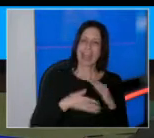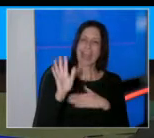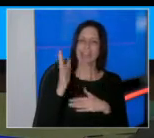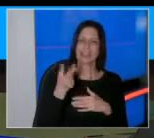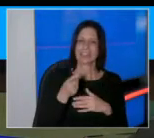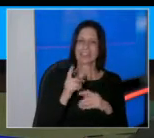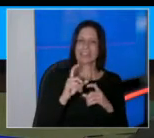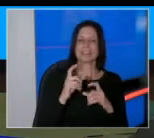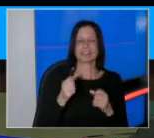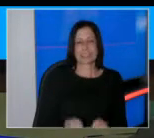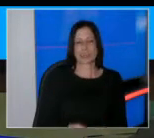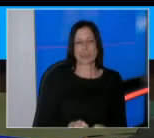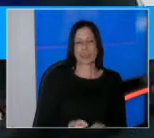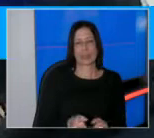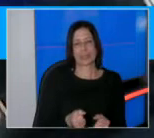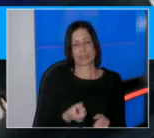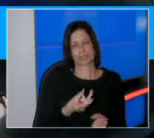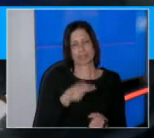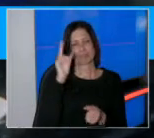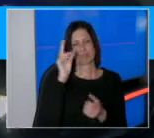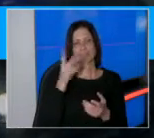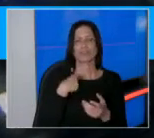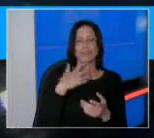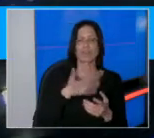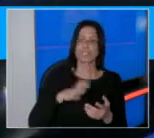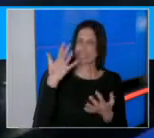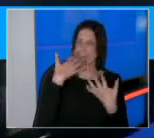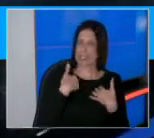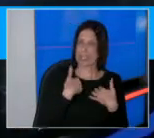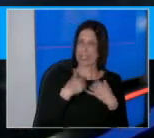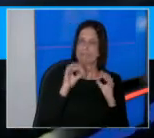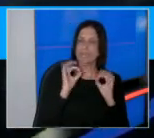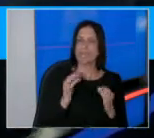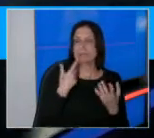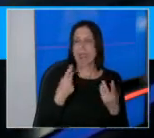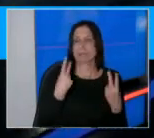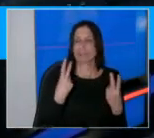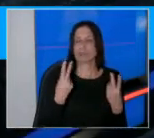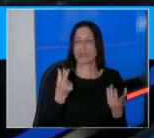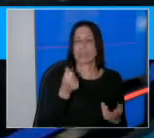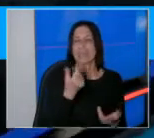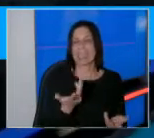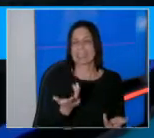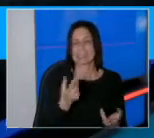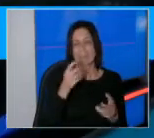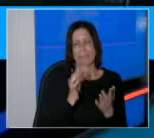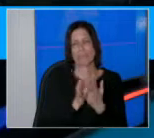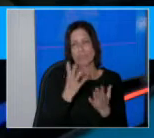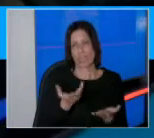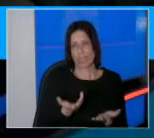שנקרא ריסון מהודק. אני רוצה שתגיד לי, תכלס, מה המשמעות של זה בכסף